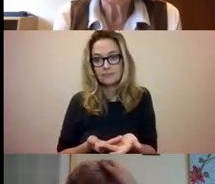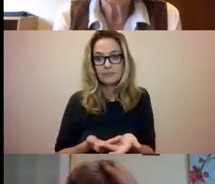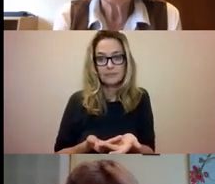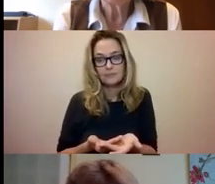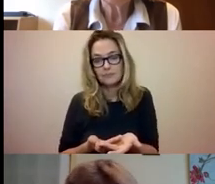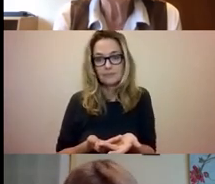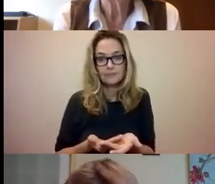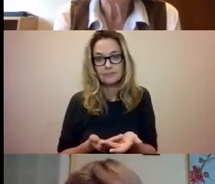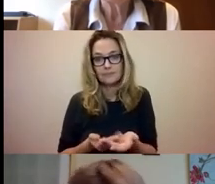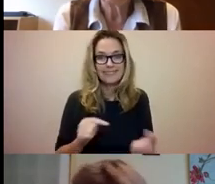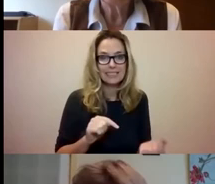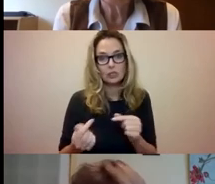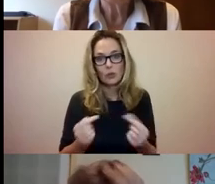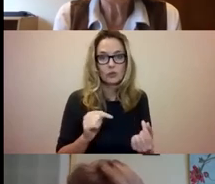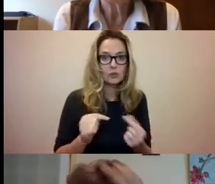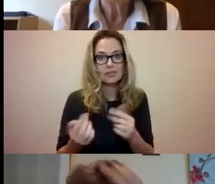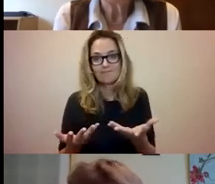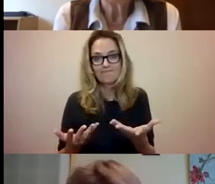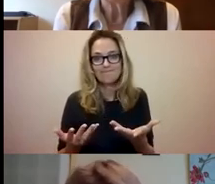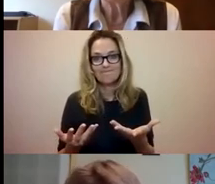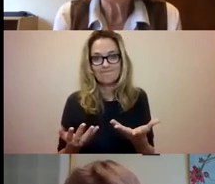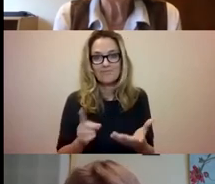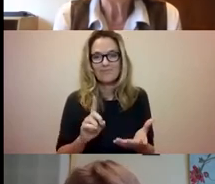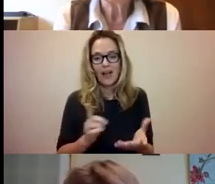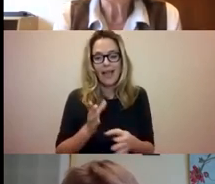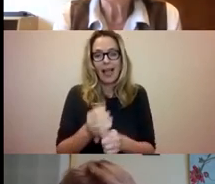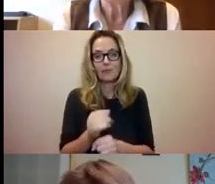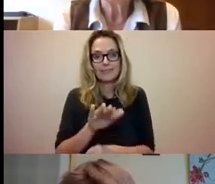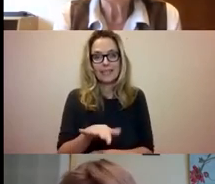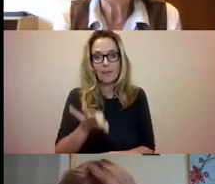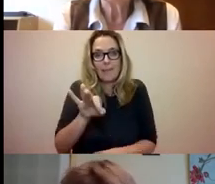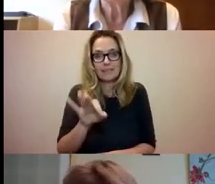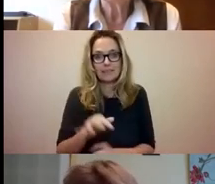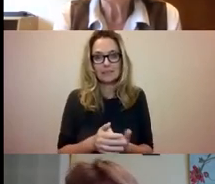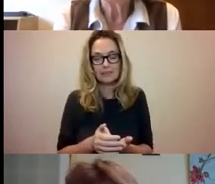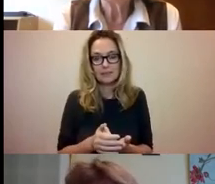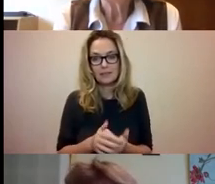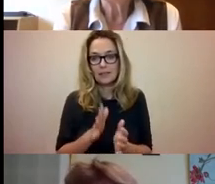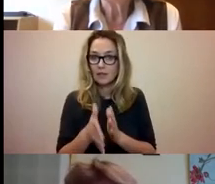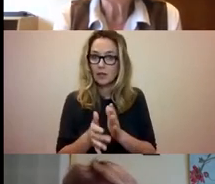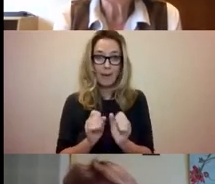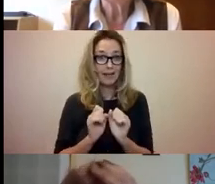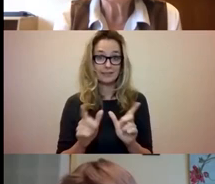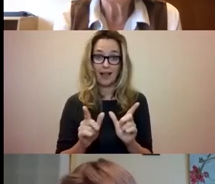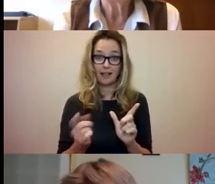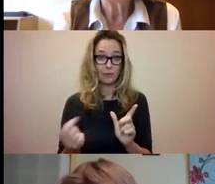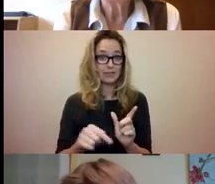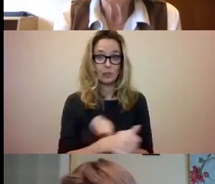een discussie van, ja, waar heeft het kind wat aan? Want gebarentaal wordt niet door iedereen begrepen.